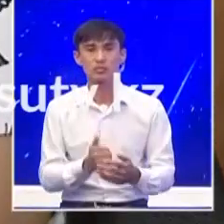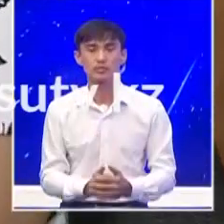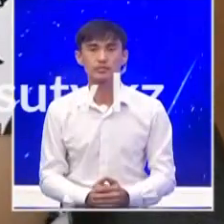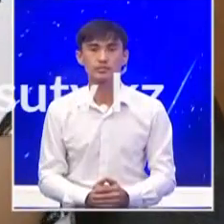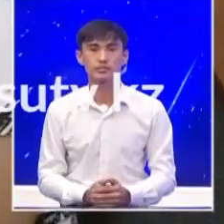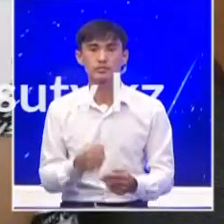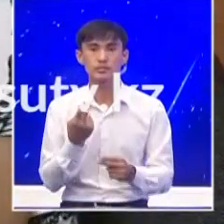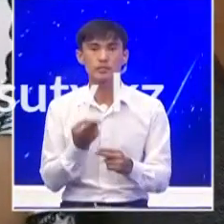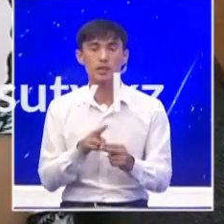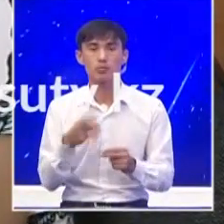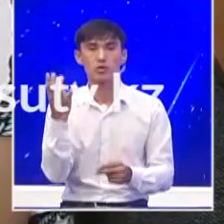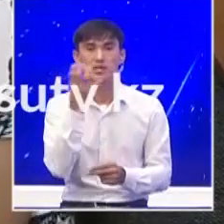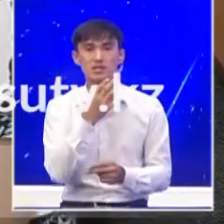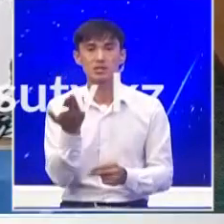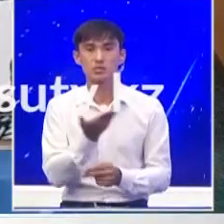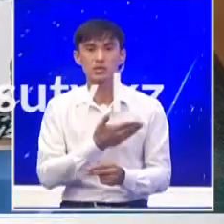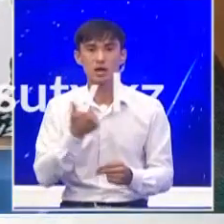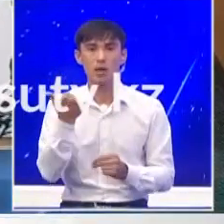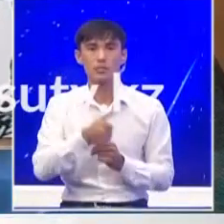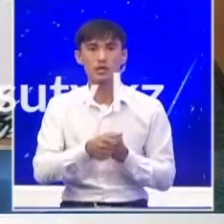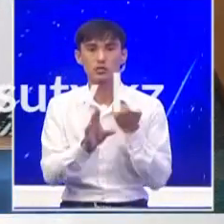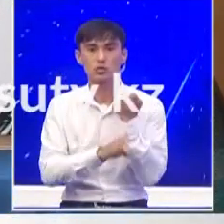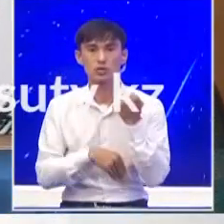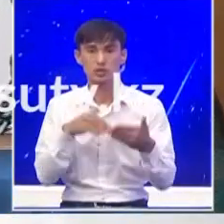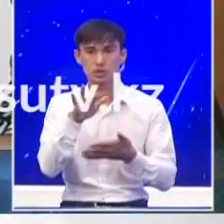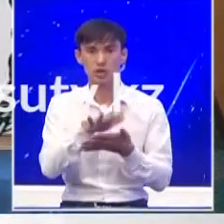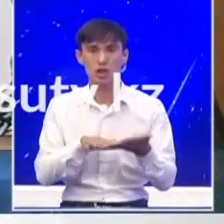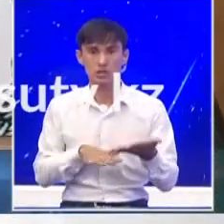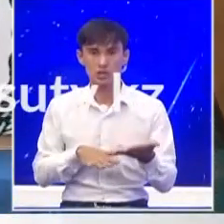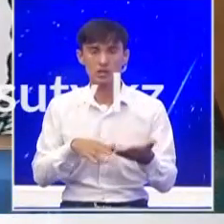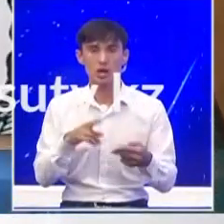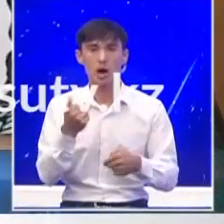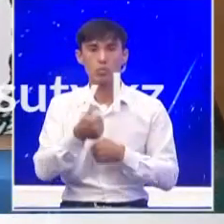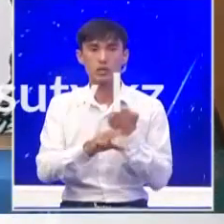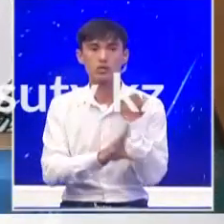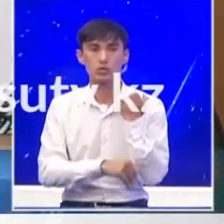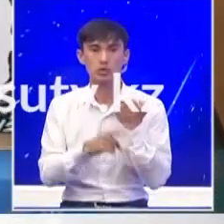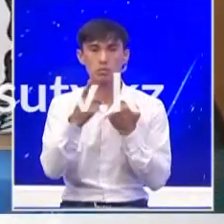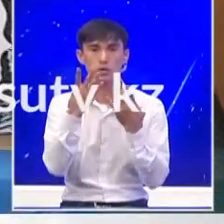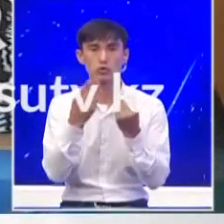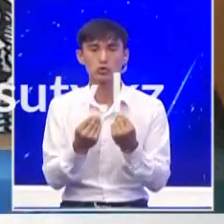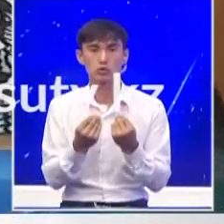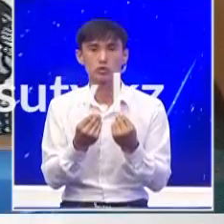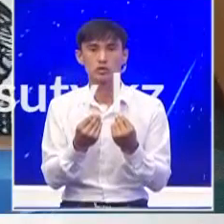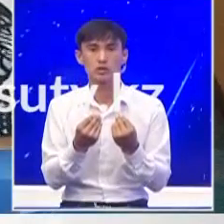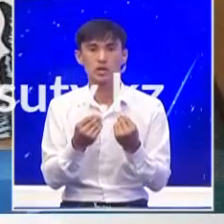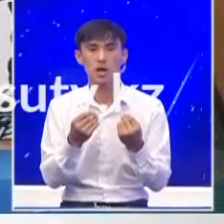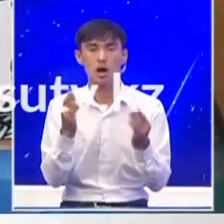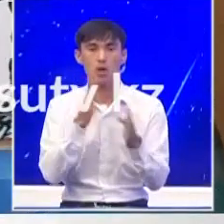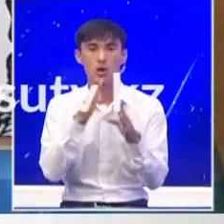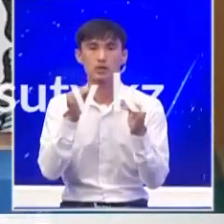Бұл ыстық біздің аптаның соңына дейін жалғасады. Аптаның соңында біртіндеп ауа температурасының